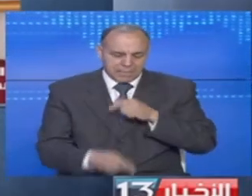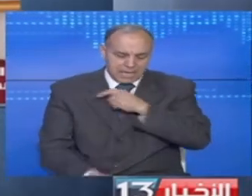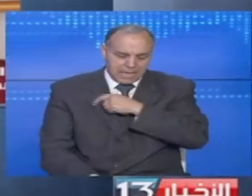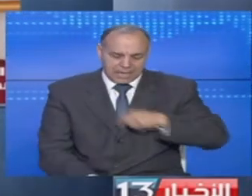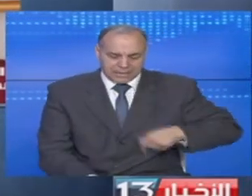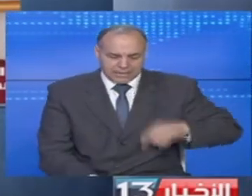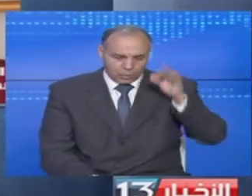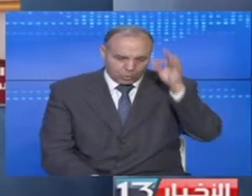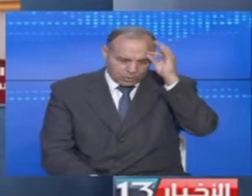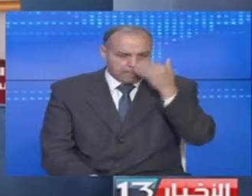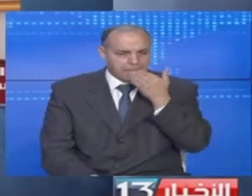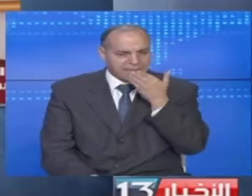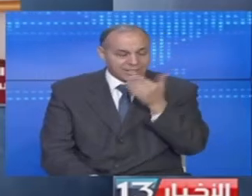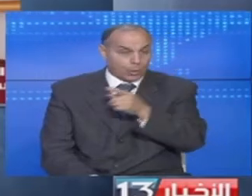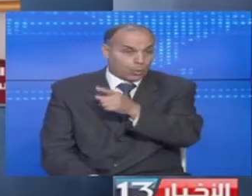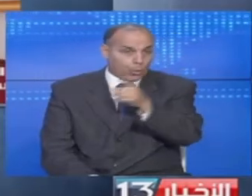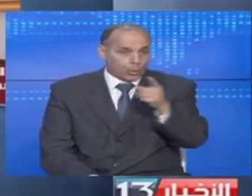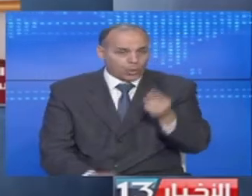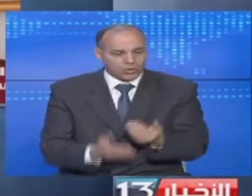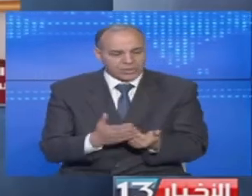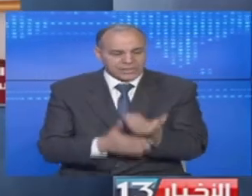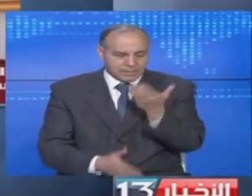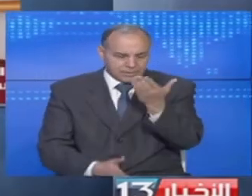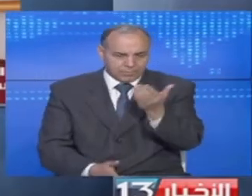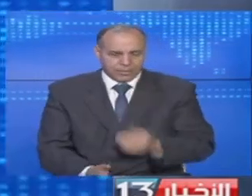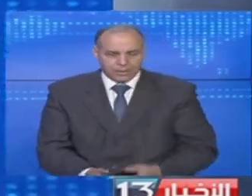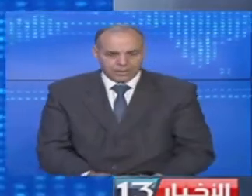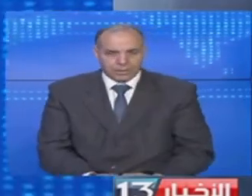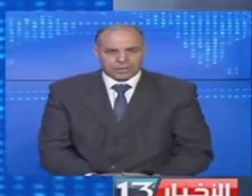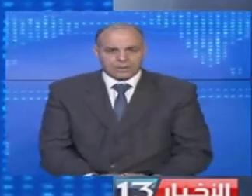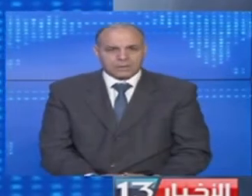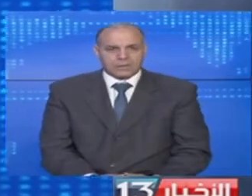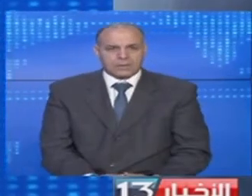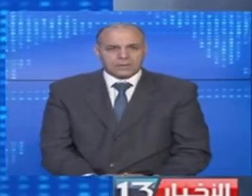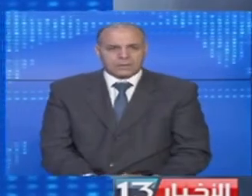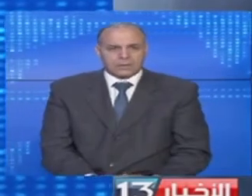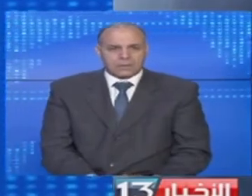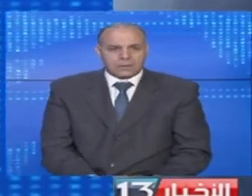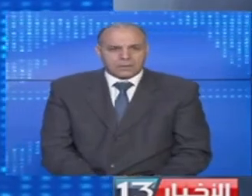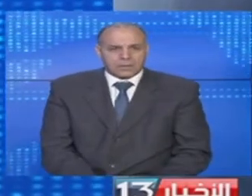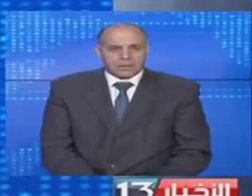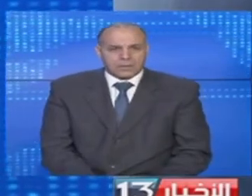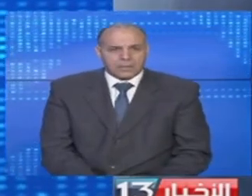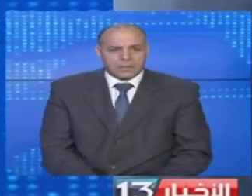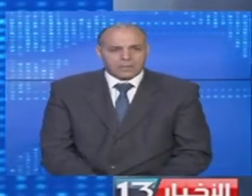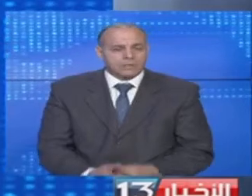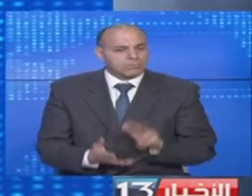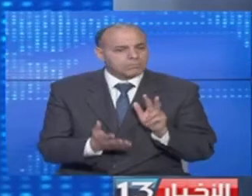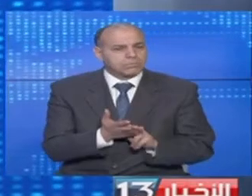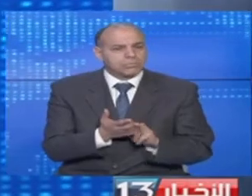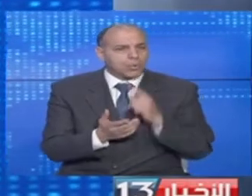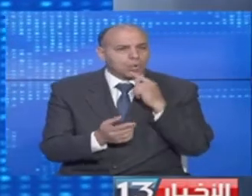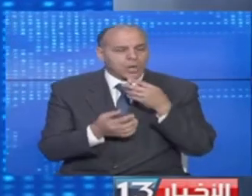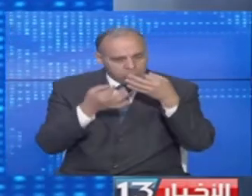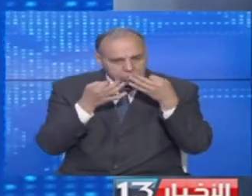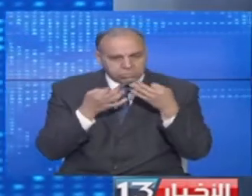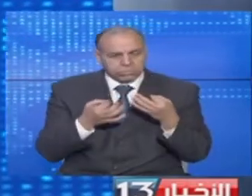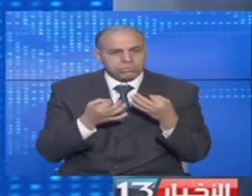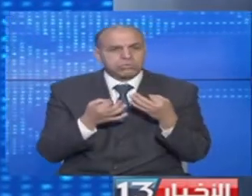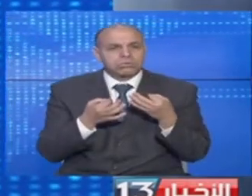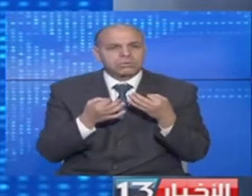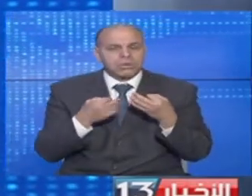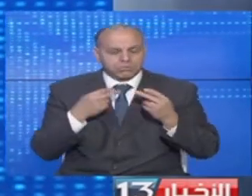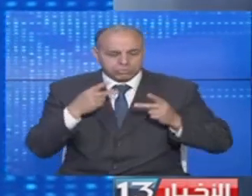الوطني، شكرا جزيلا لك. وفي تطبيق محكم